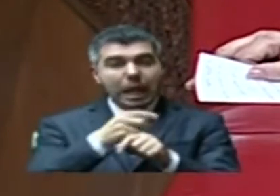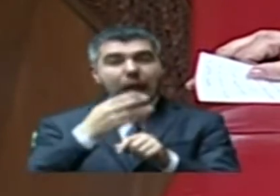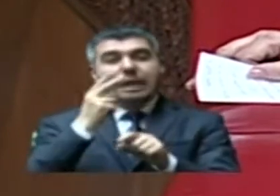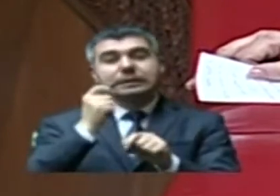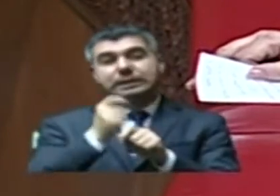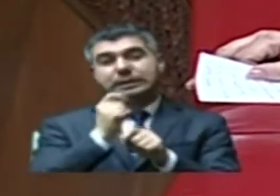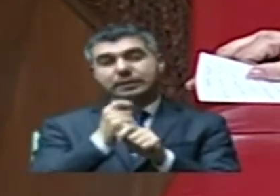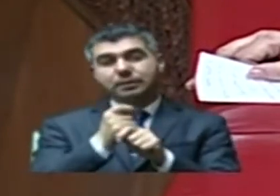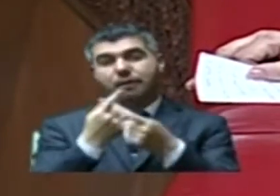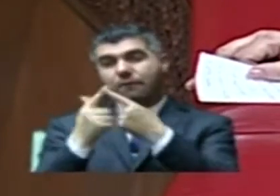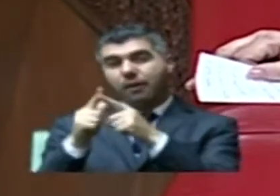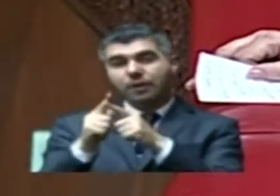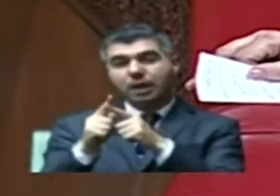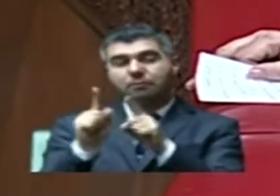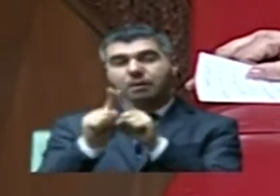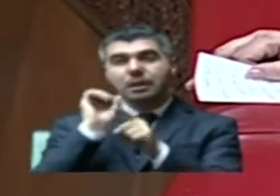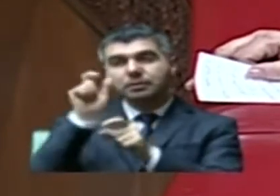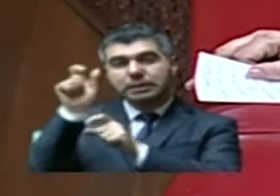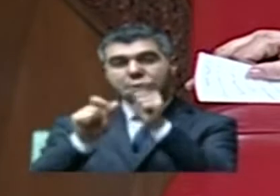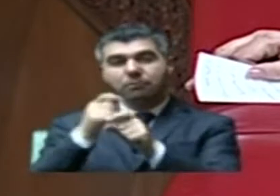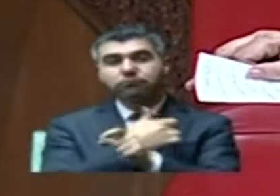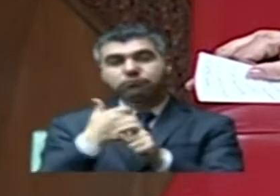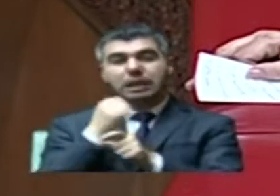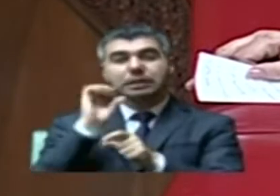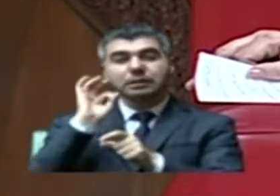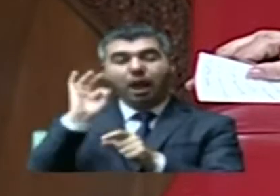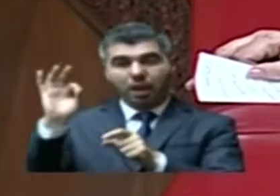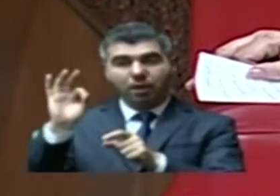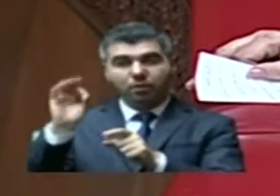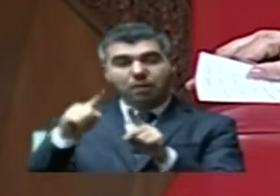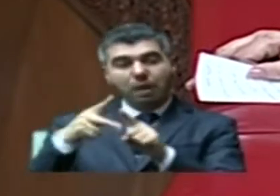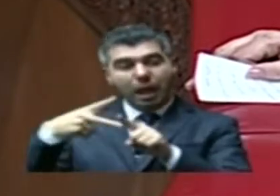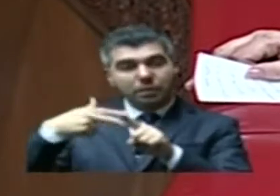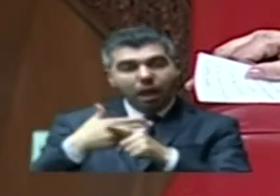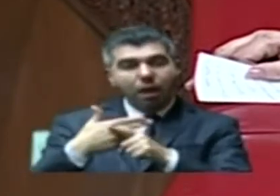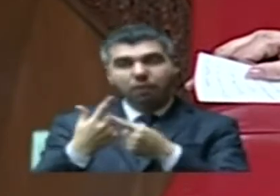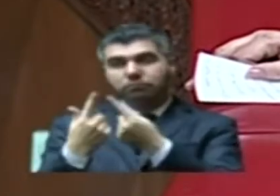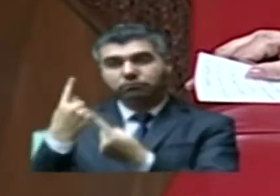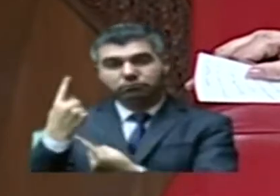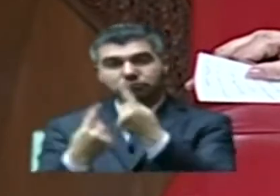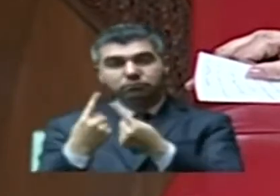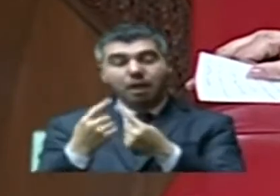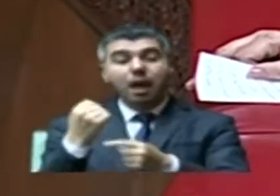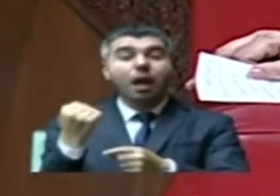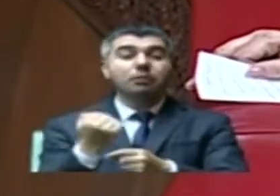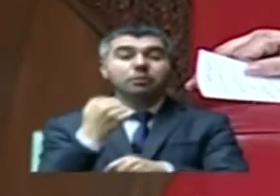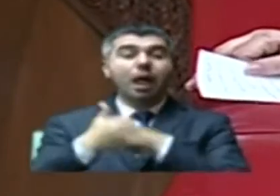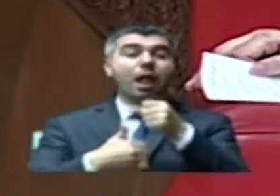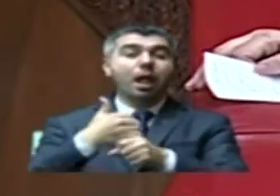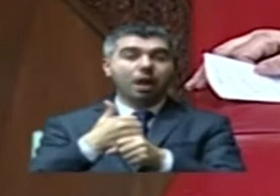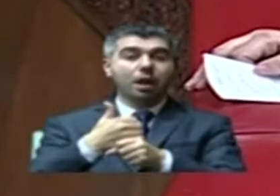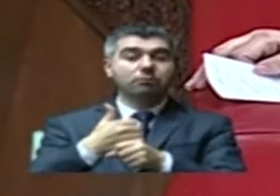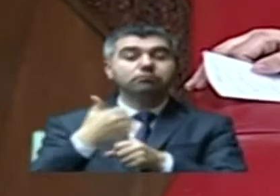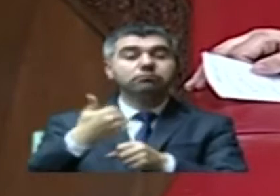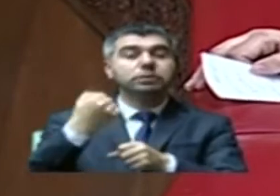أثر على سلامة، هذا ماشي غير القطع ولكن على بعض الأمور اللي عندها مآلات بعد سنوات كتظهر بعض الأمراض. فهذه